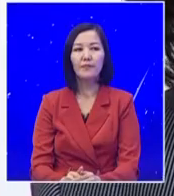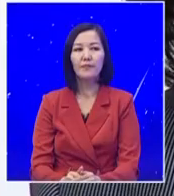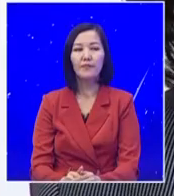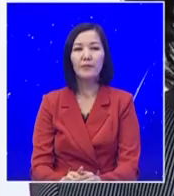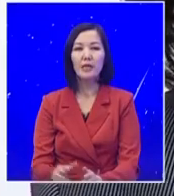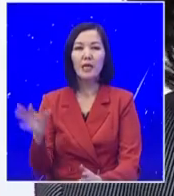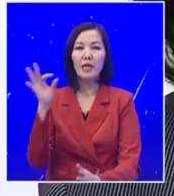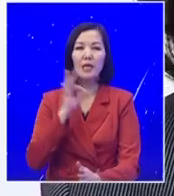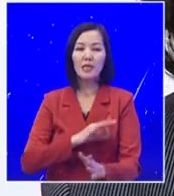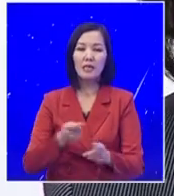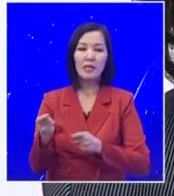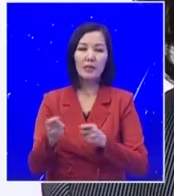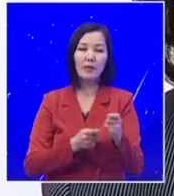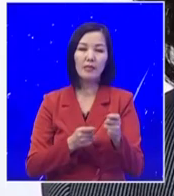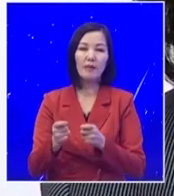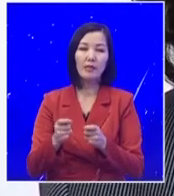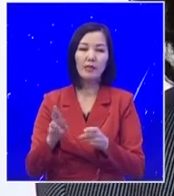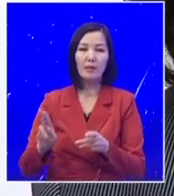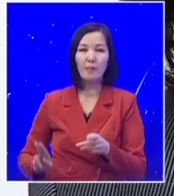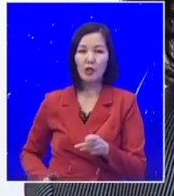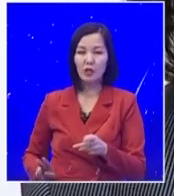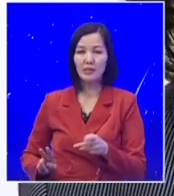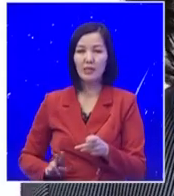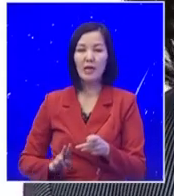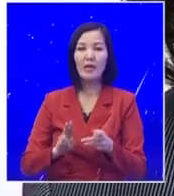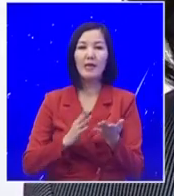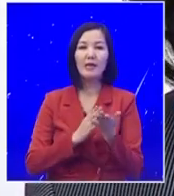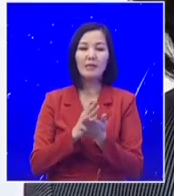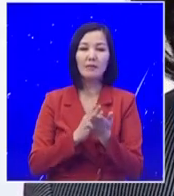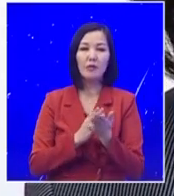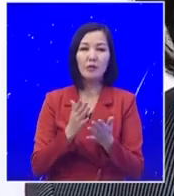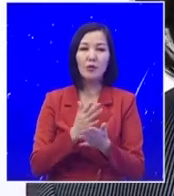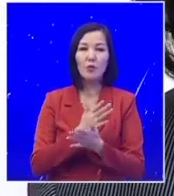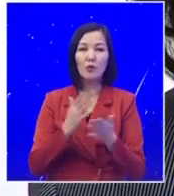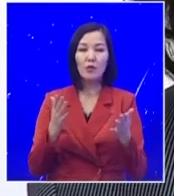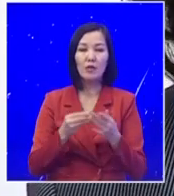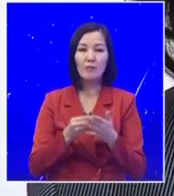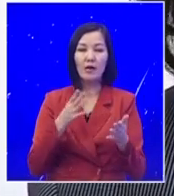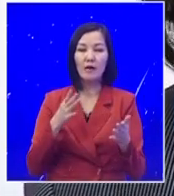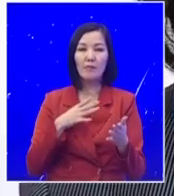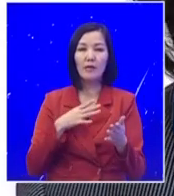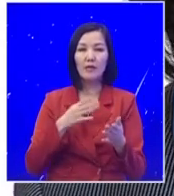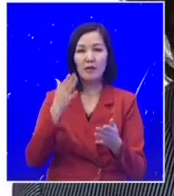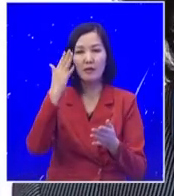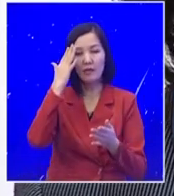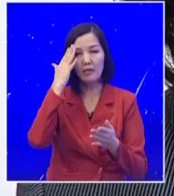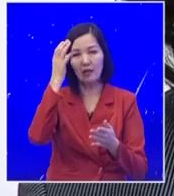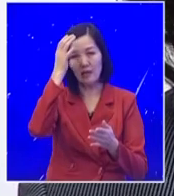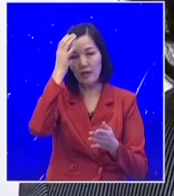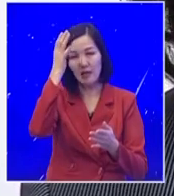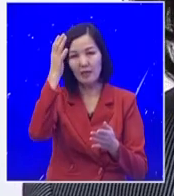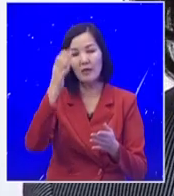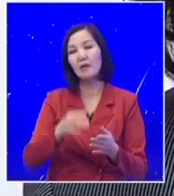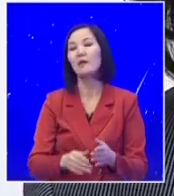Кірістер департаментінің басшысына және қызметкерімізге өте үлкен баға берілді. Интеллект жағынан және